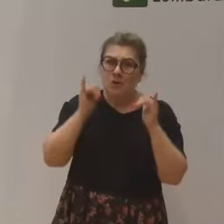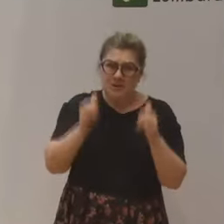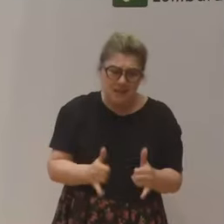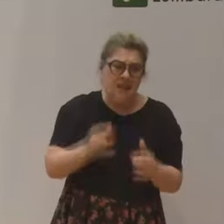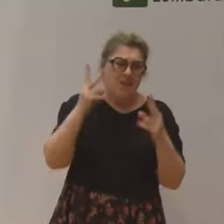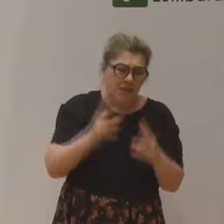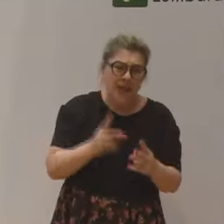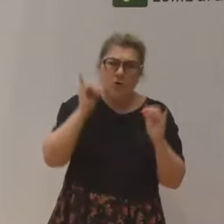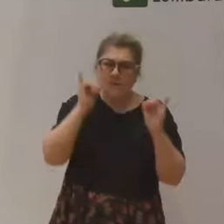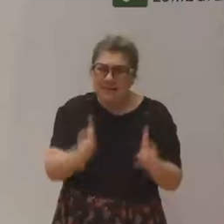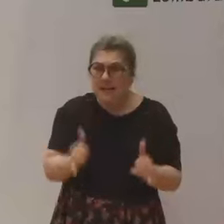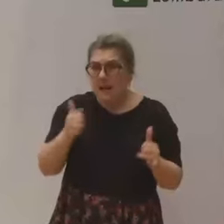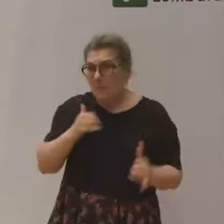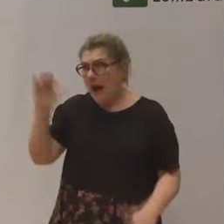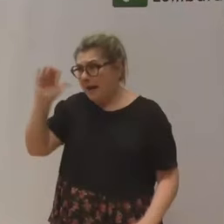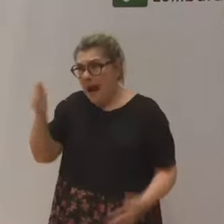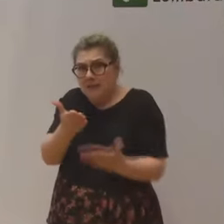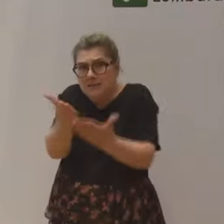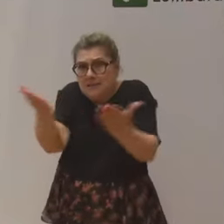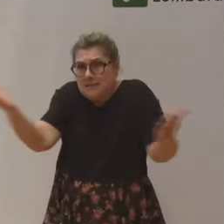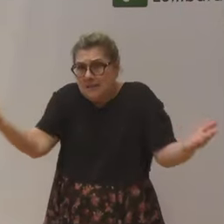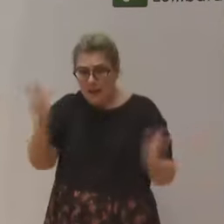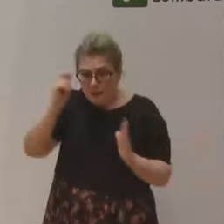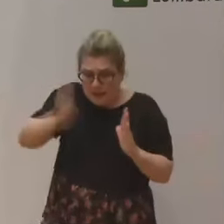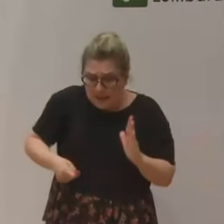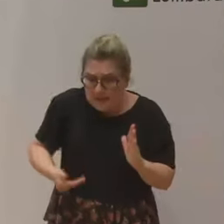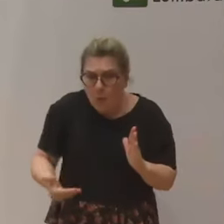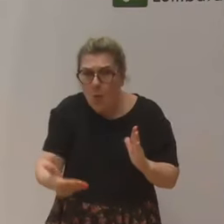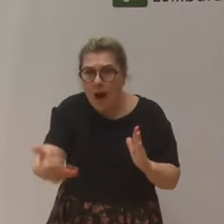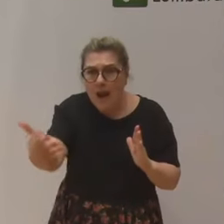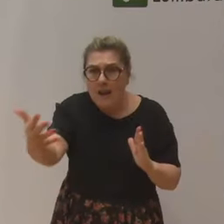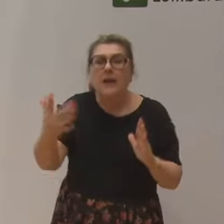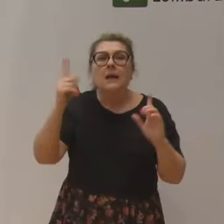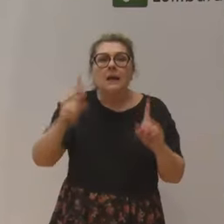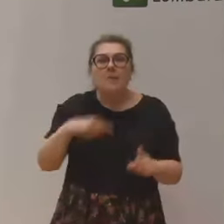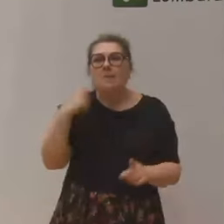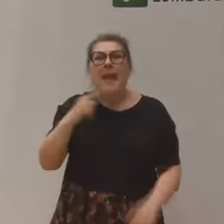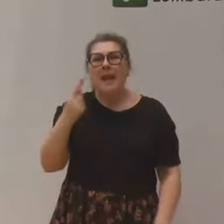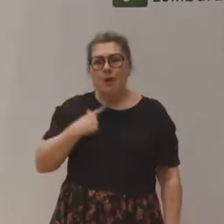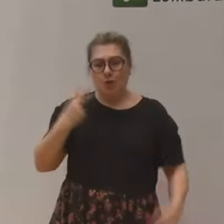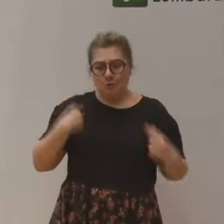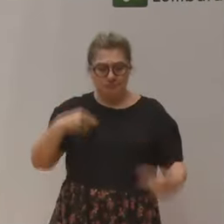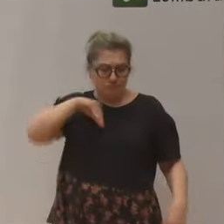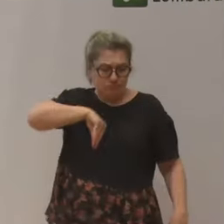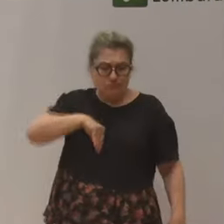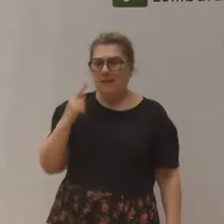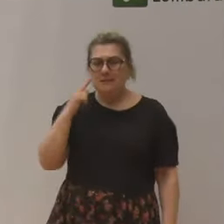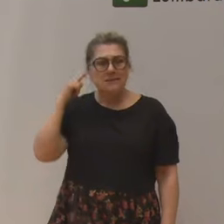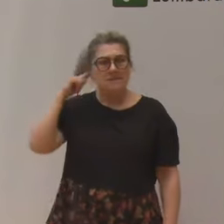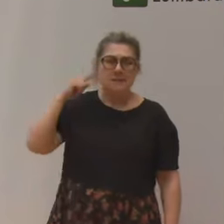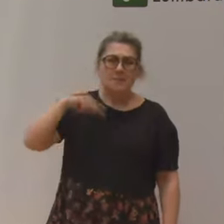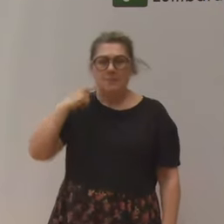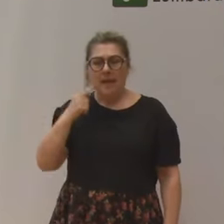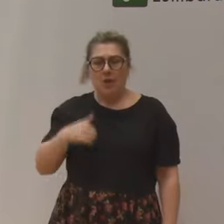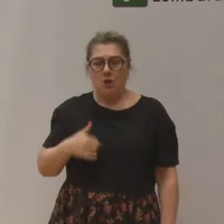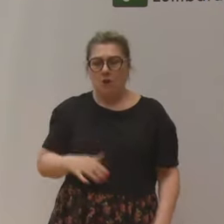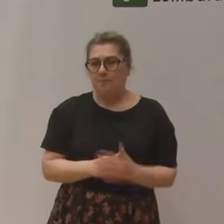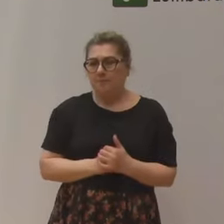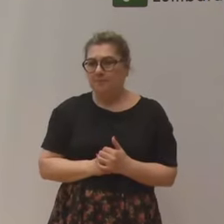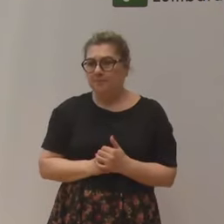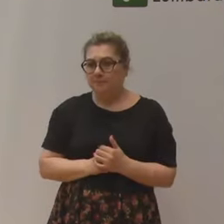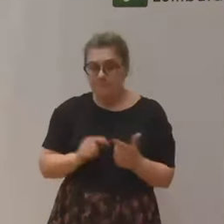abbiamo detto, ma ragazzi, il punto di partenza è che si sta meglio. E